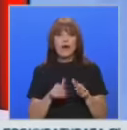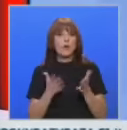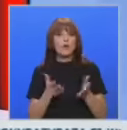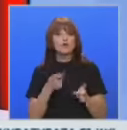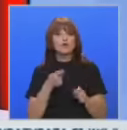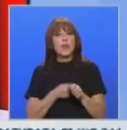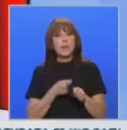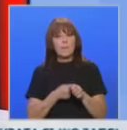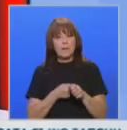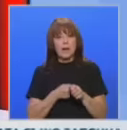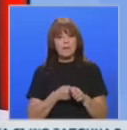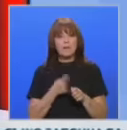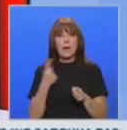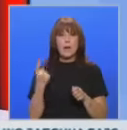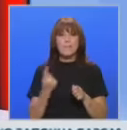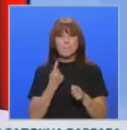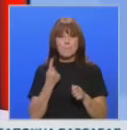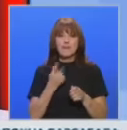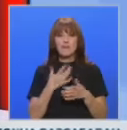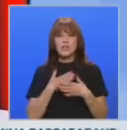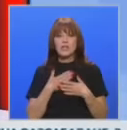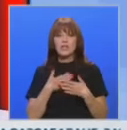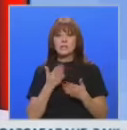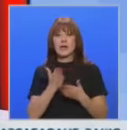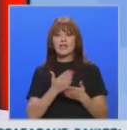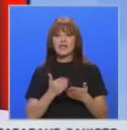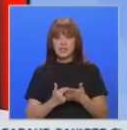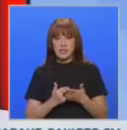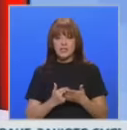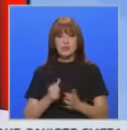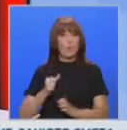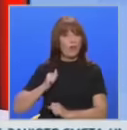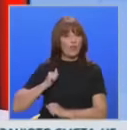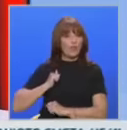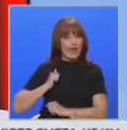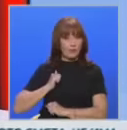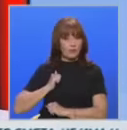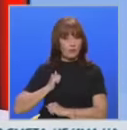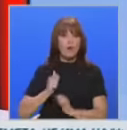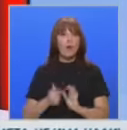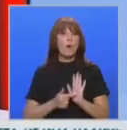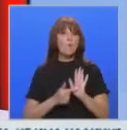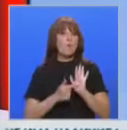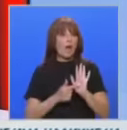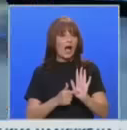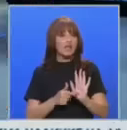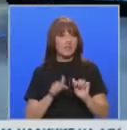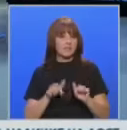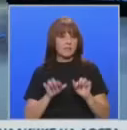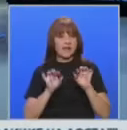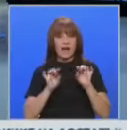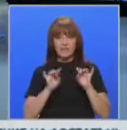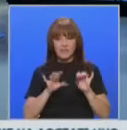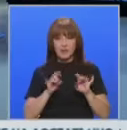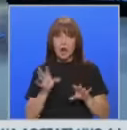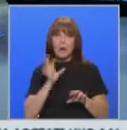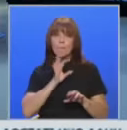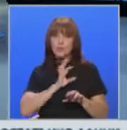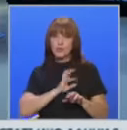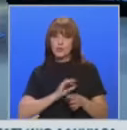е, първо, ние сме част от силите на НАТО, показали сме тази информация, получили